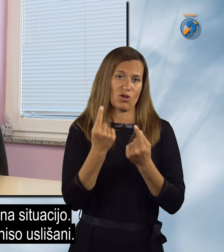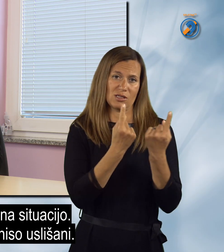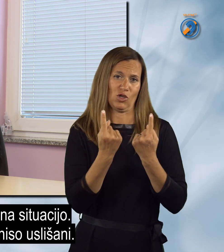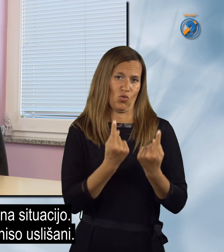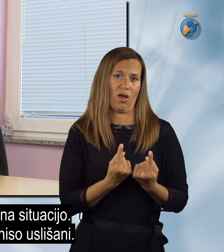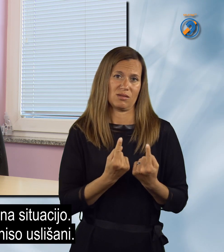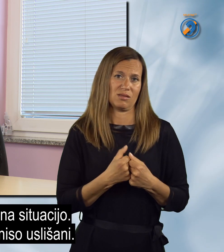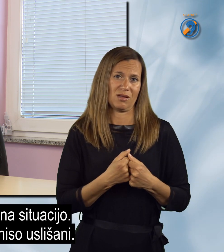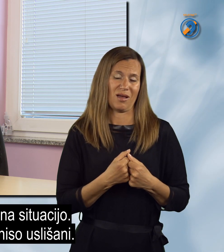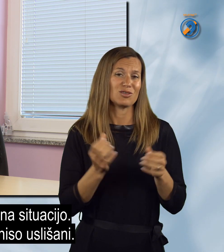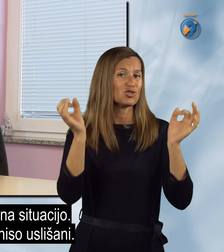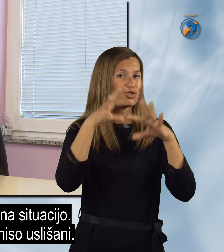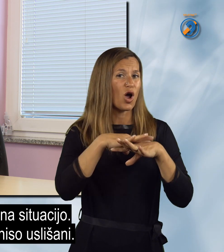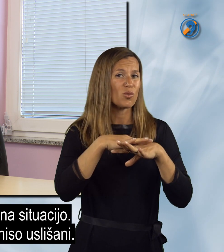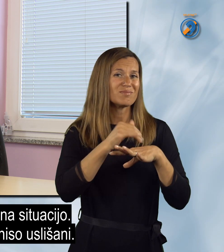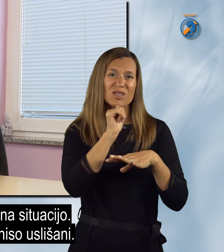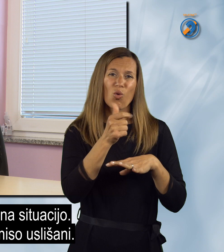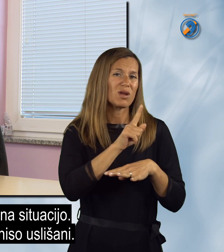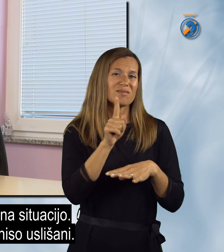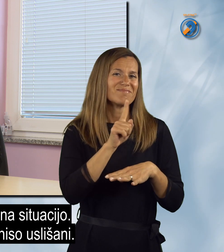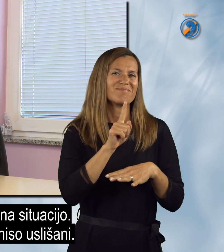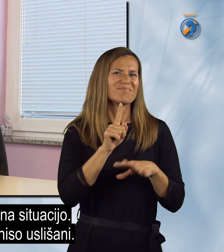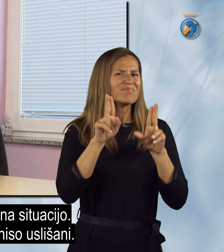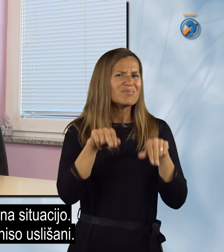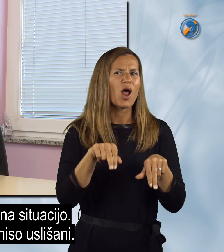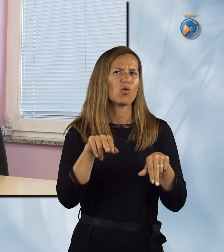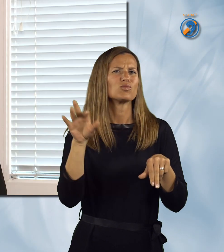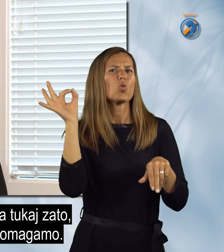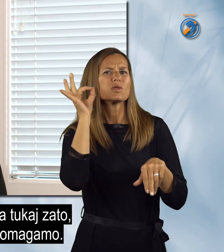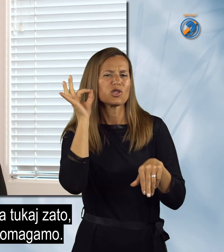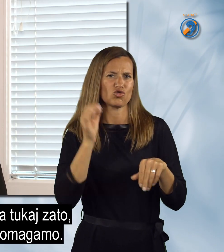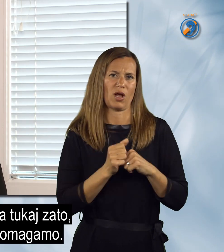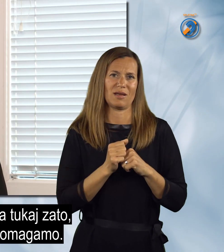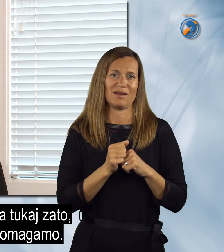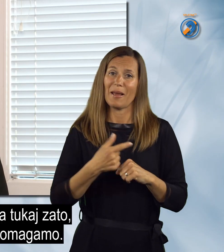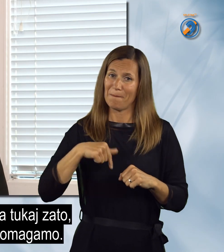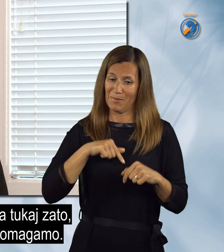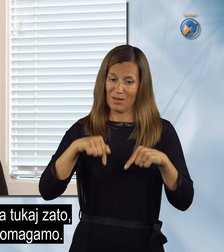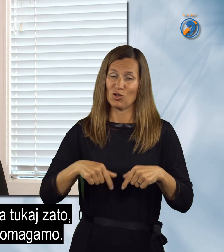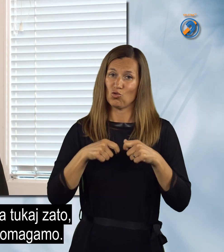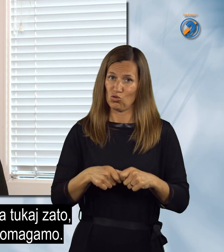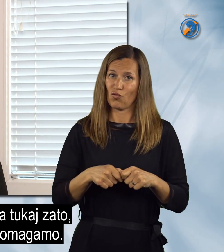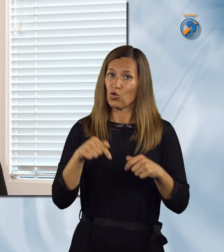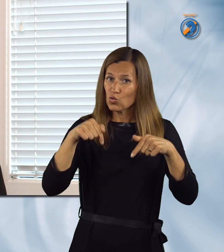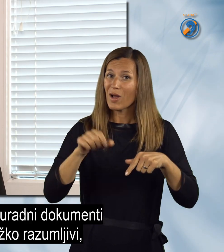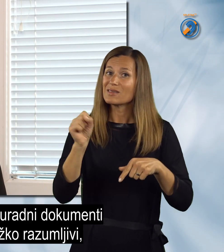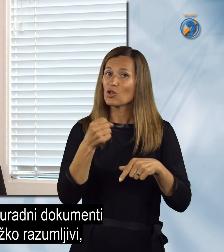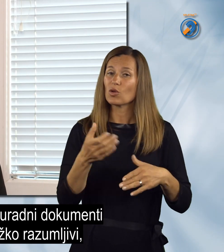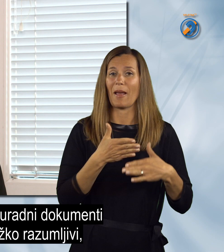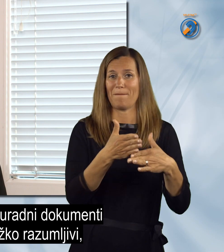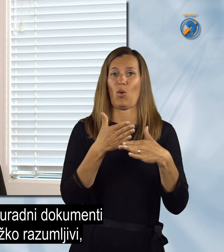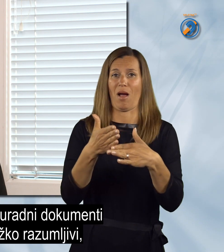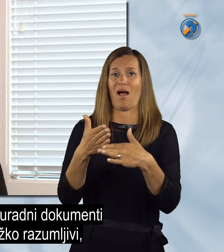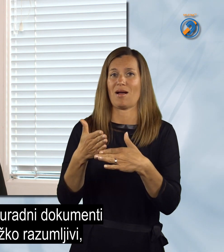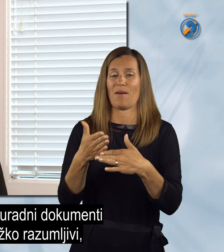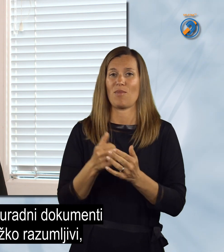situacijo. Žal nikoli niso uslišani. Mi smo pa tukaj zato, da jim pomagamo. Naprimer,